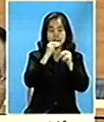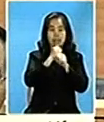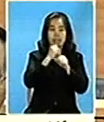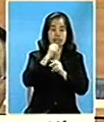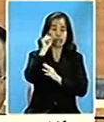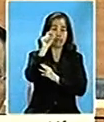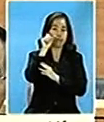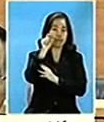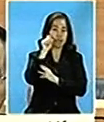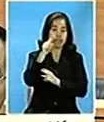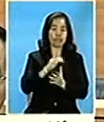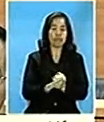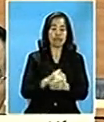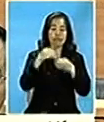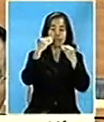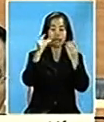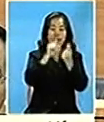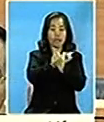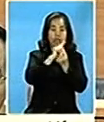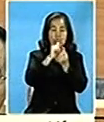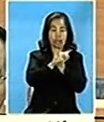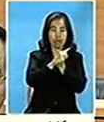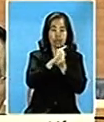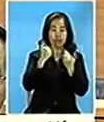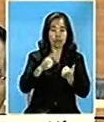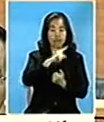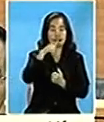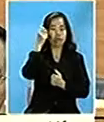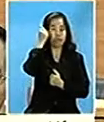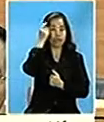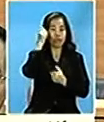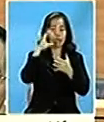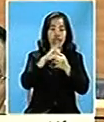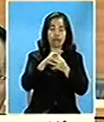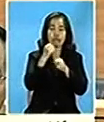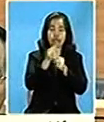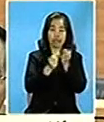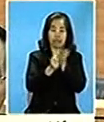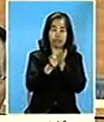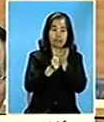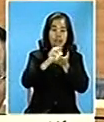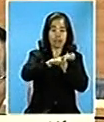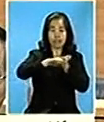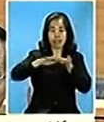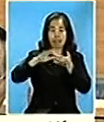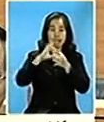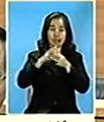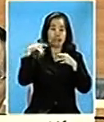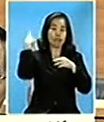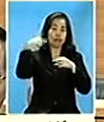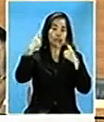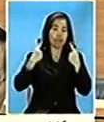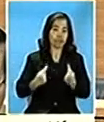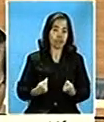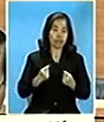ทำให้สังคมของเราเนี่ยปราศจากการลักลอบค้ามนุษย์นะฮะมีอีก